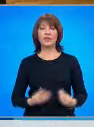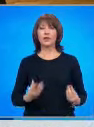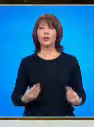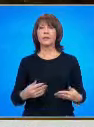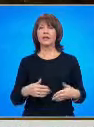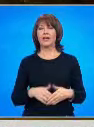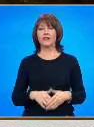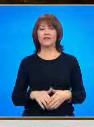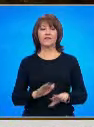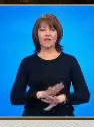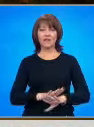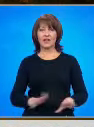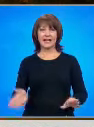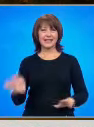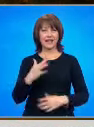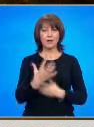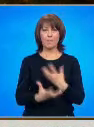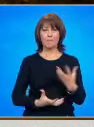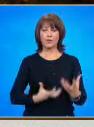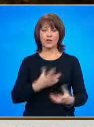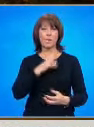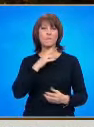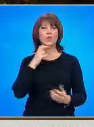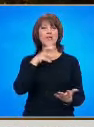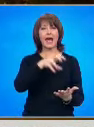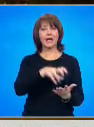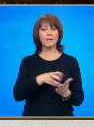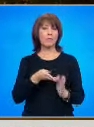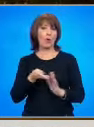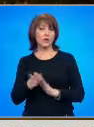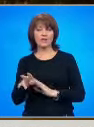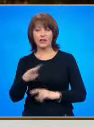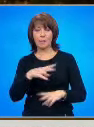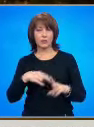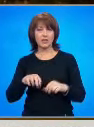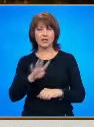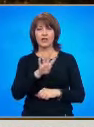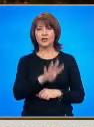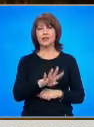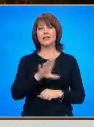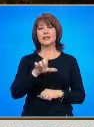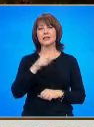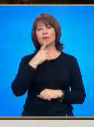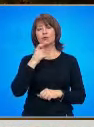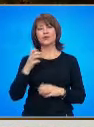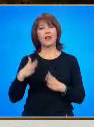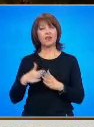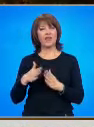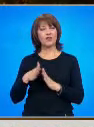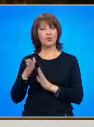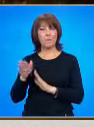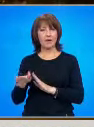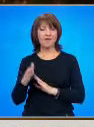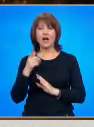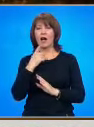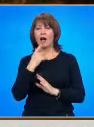Добър вечер. Веднага след пожара полицейски екип отива да потърси 45-годишния мъж в дома му, като